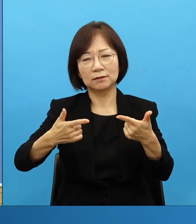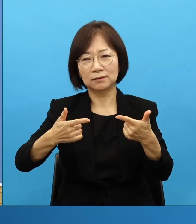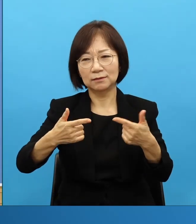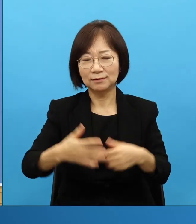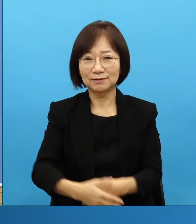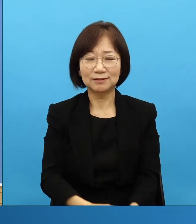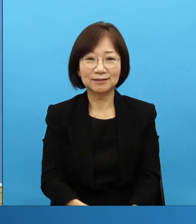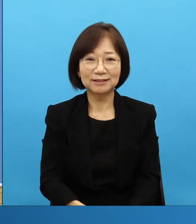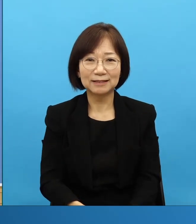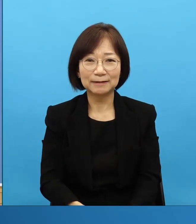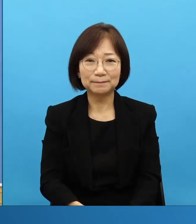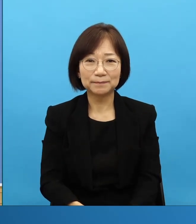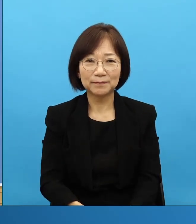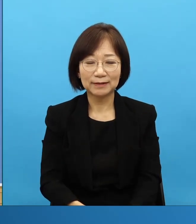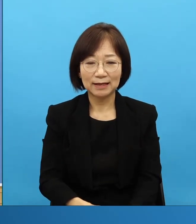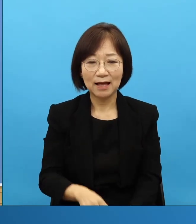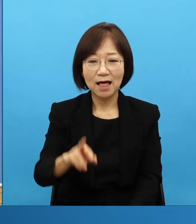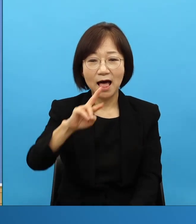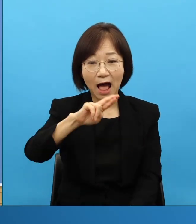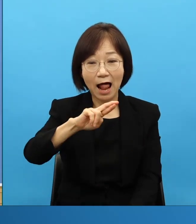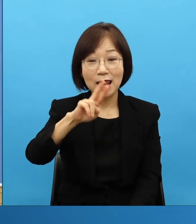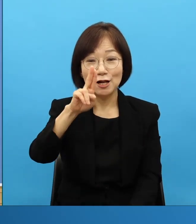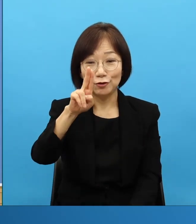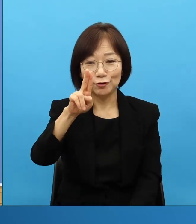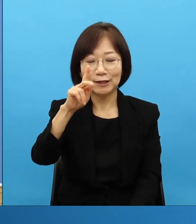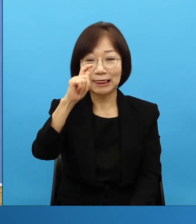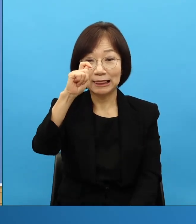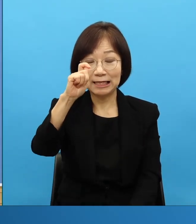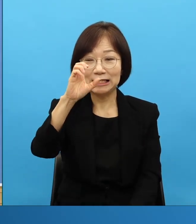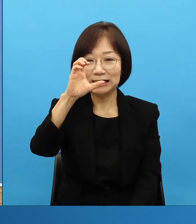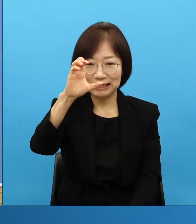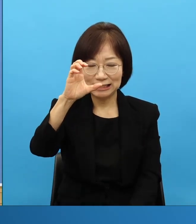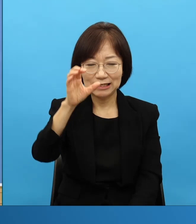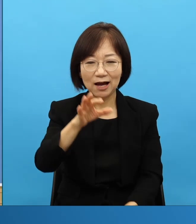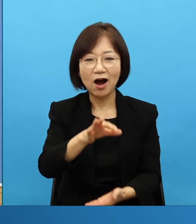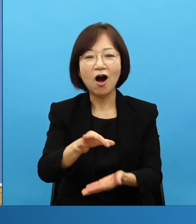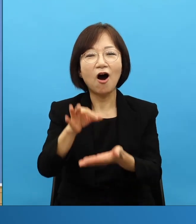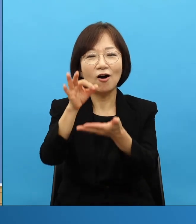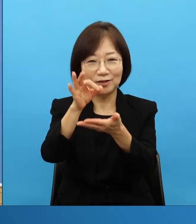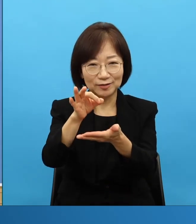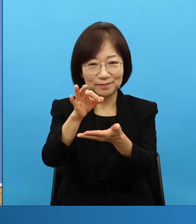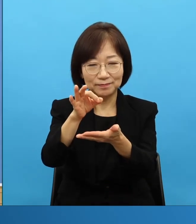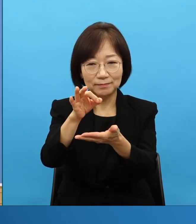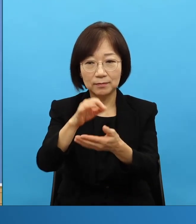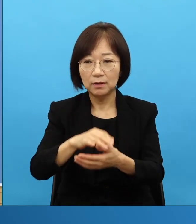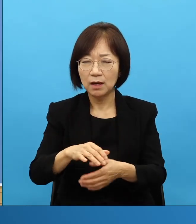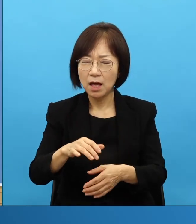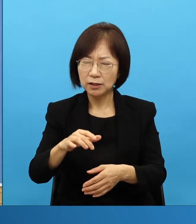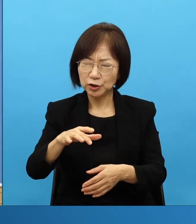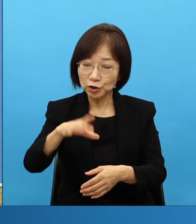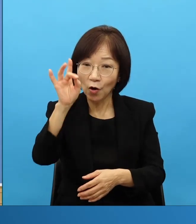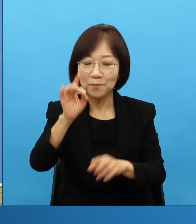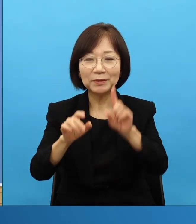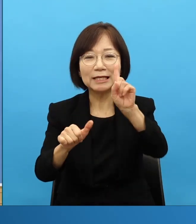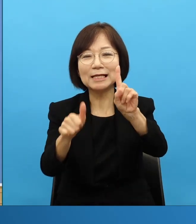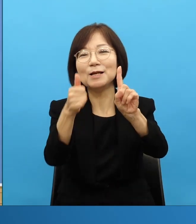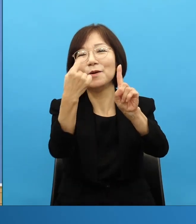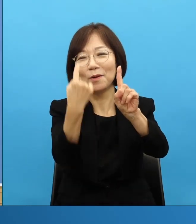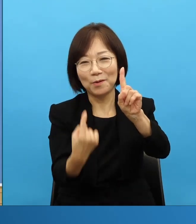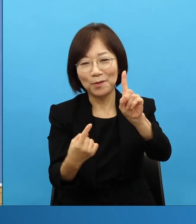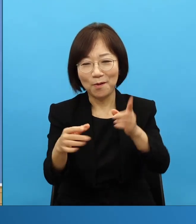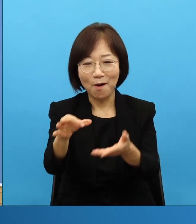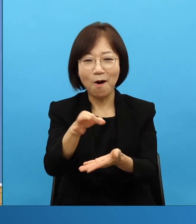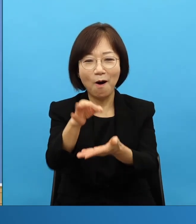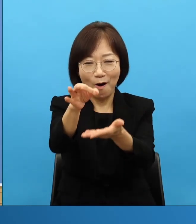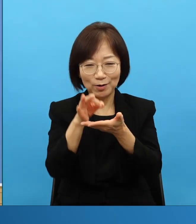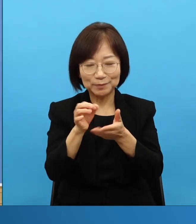30 seconds. 그러니까 RTC 헌금. And she gave us an RETC 우리 멤버가 offering. 1호가 그 사람 1호예요. And she's not even a member, and yet she's the 깜짝